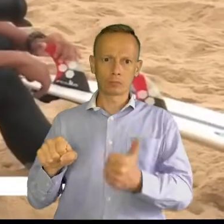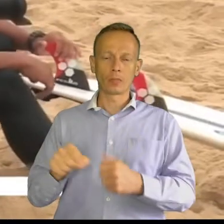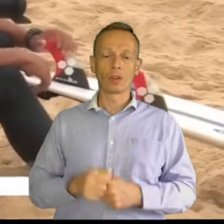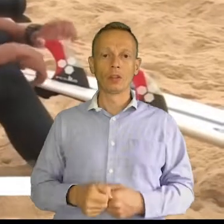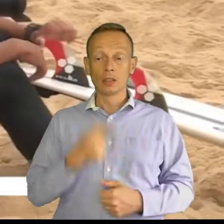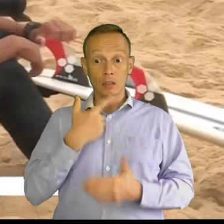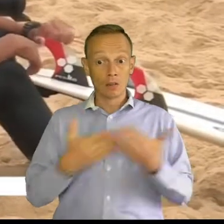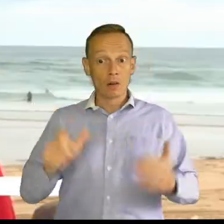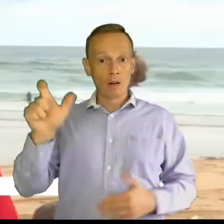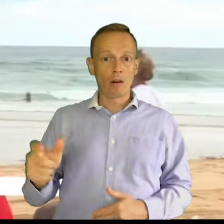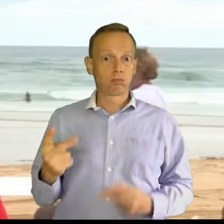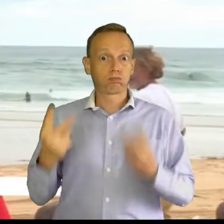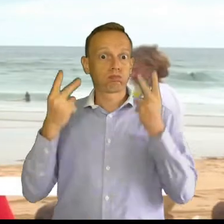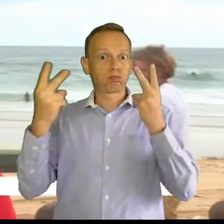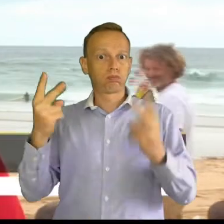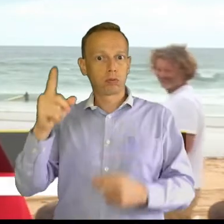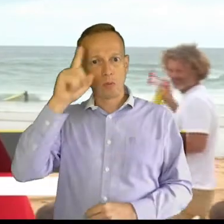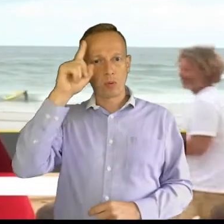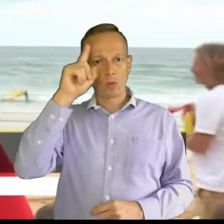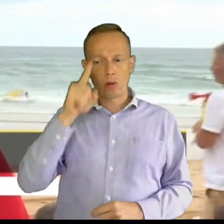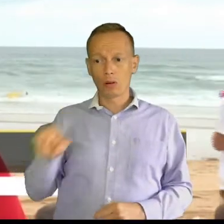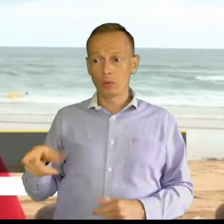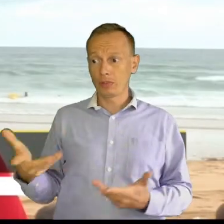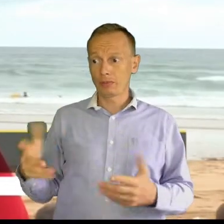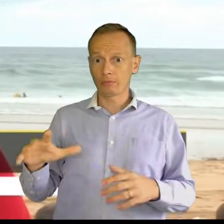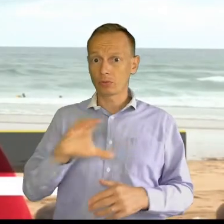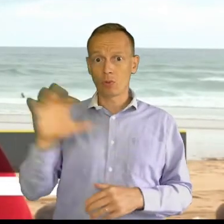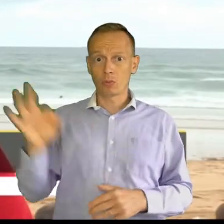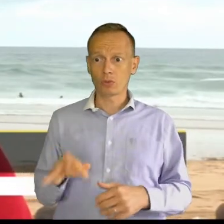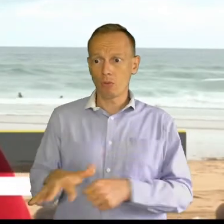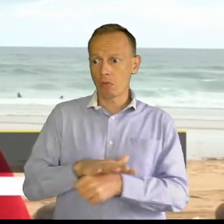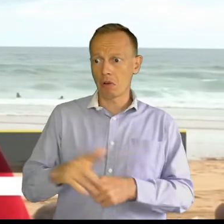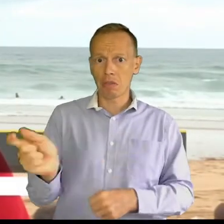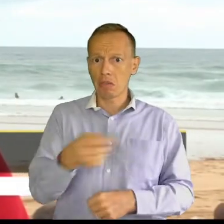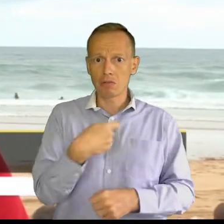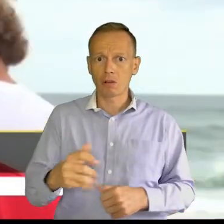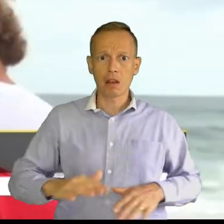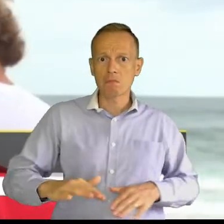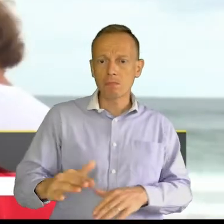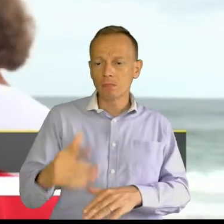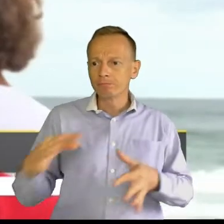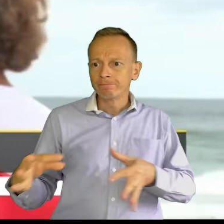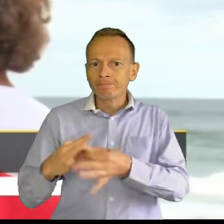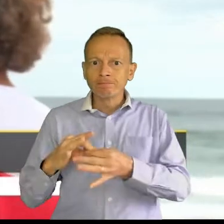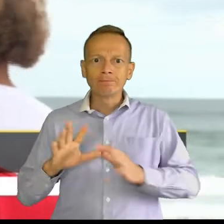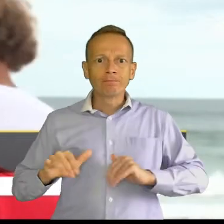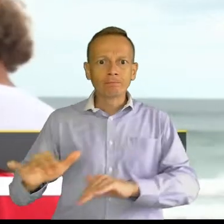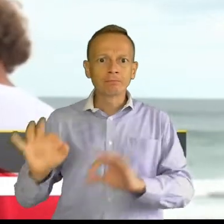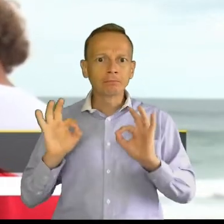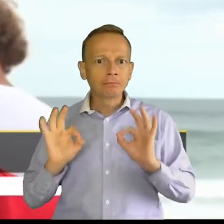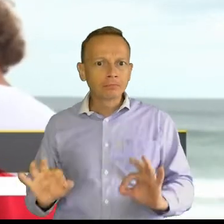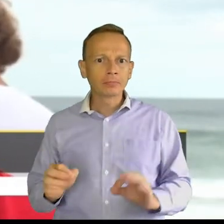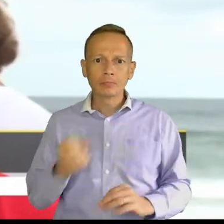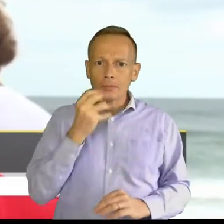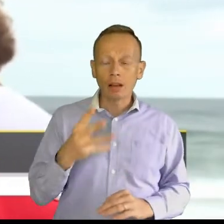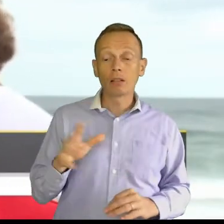pas. Franchement, Kaoli, c'est une perle. C'est le surfeur complet. C'est naturel chez lui. Je pense qu'il a un